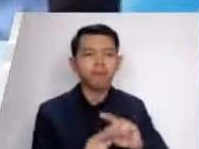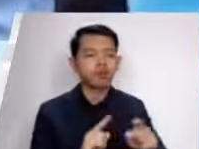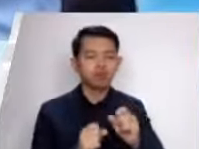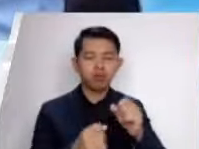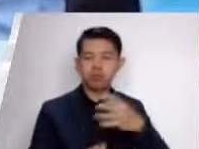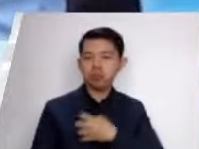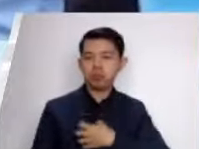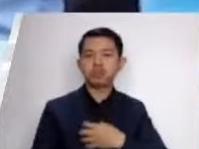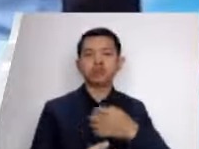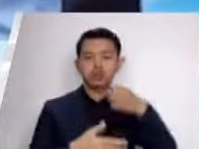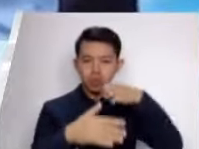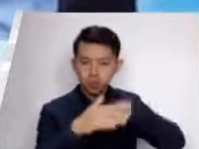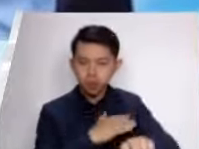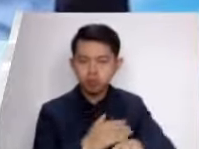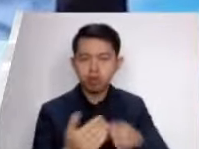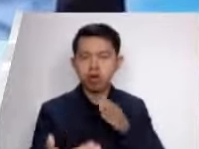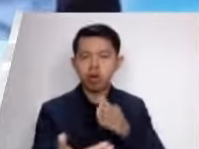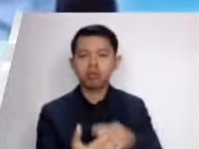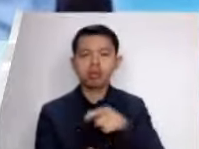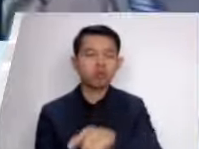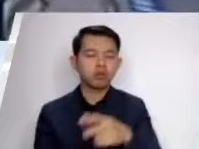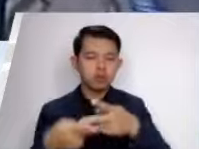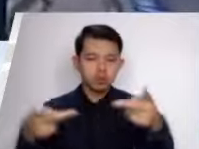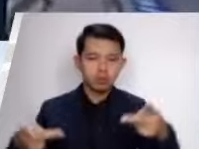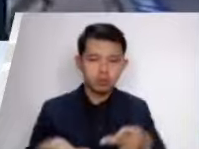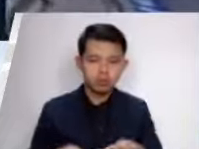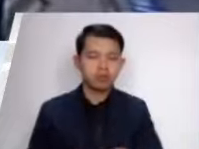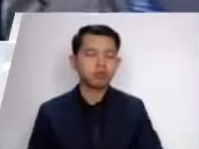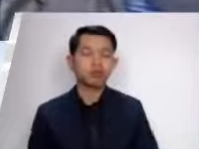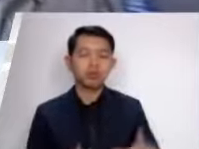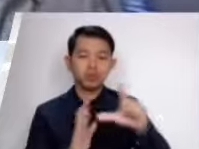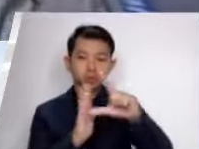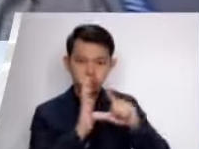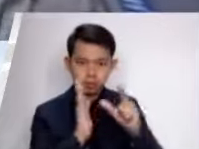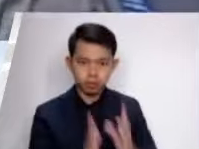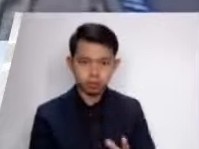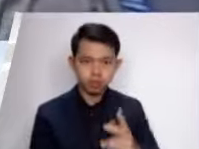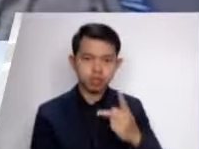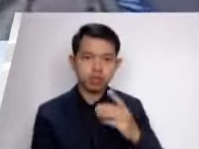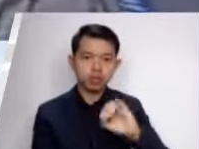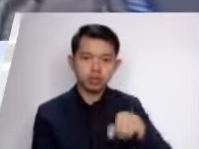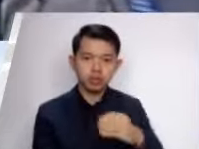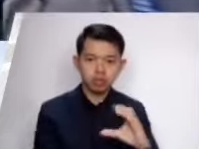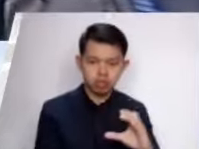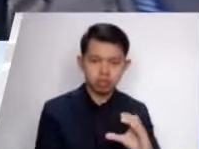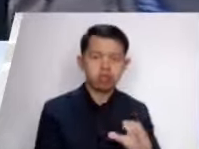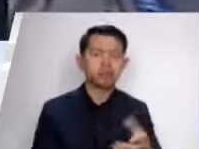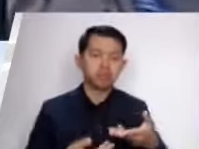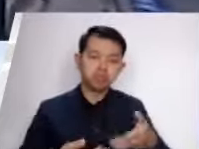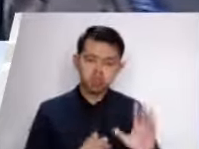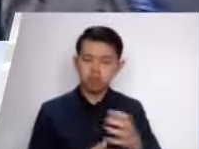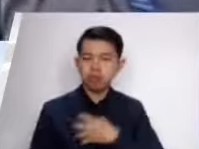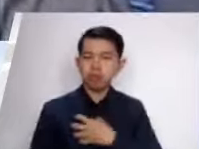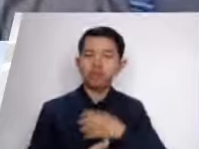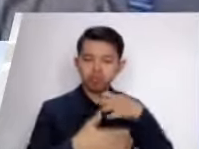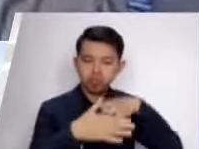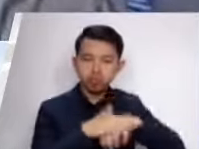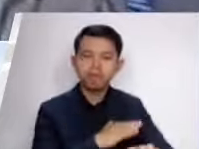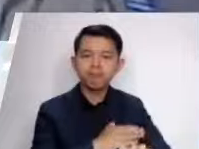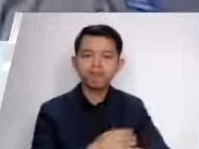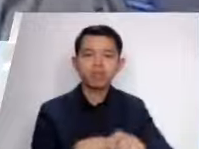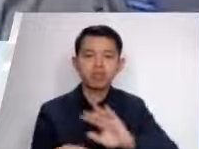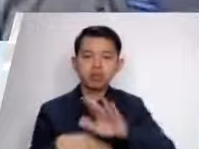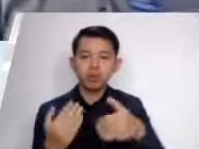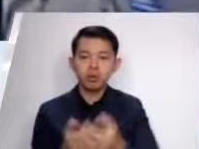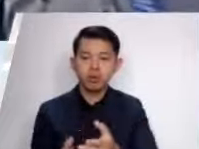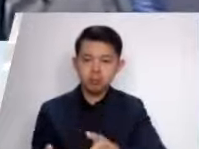Nang dumating ang mga abogado ng the Kingdom of Jesus Christ, mapayapa naman umanong pinapasok ang mga pulis. Isa-isang pinasok ang lahat ng mga gusali sa loob